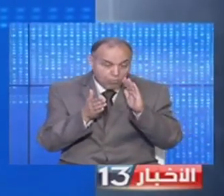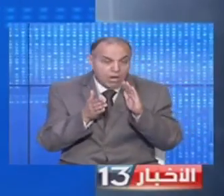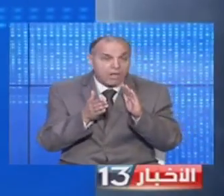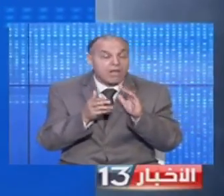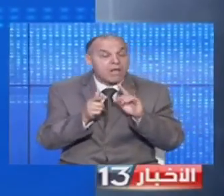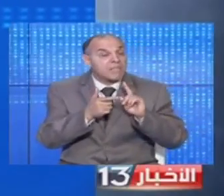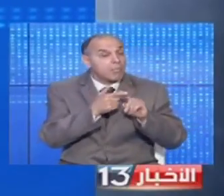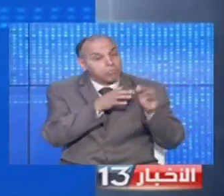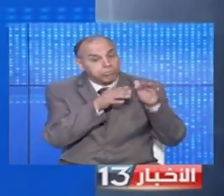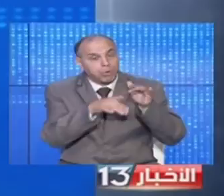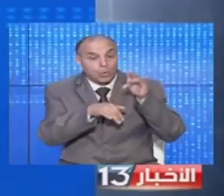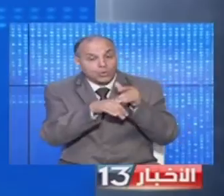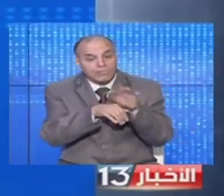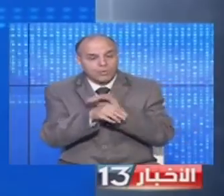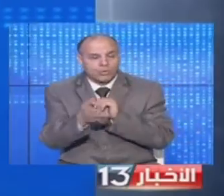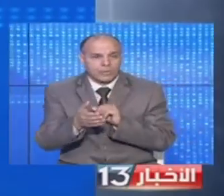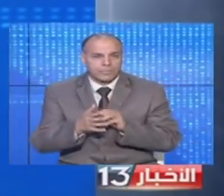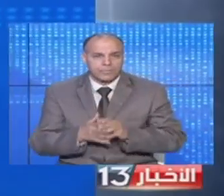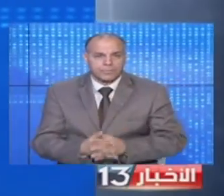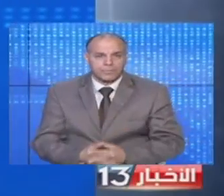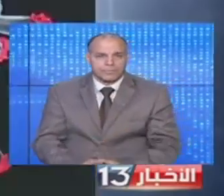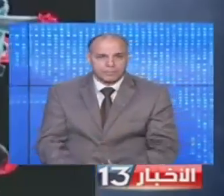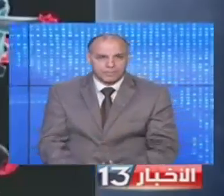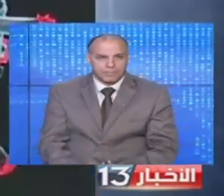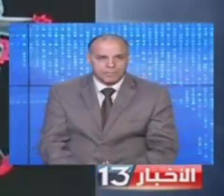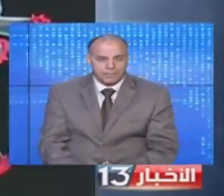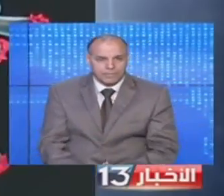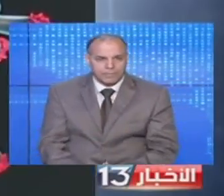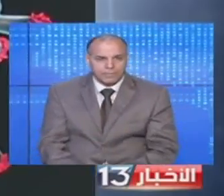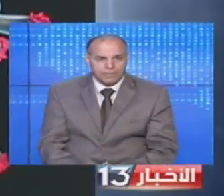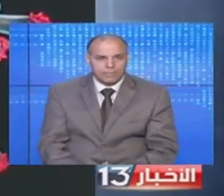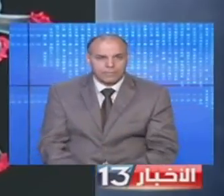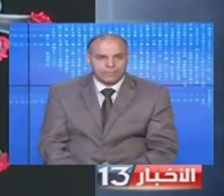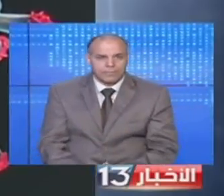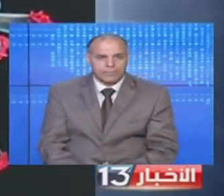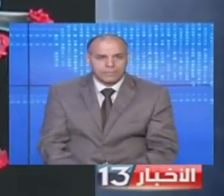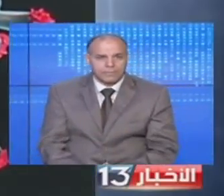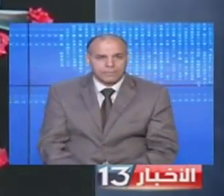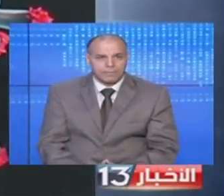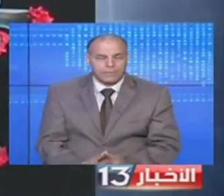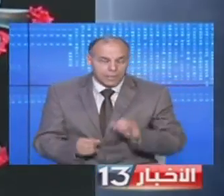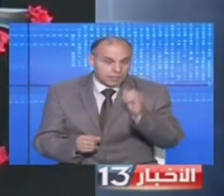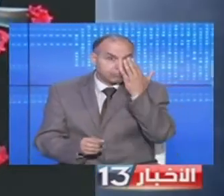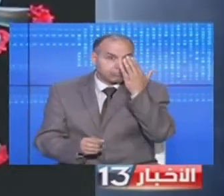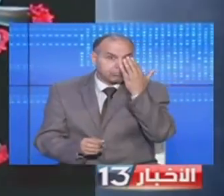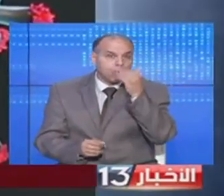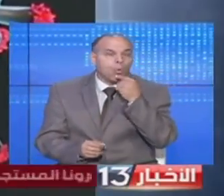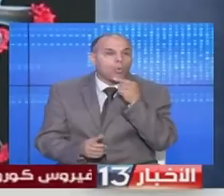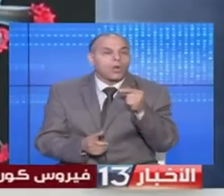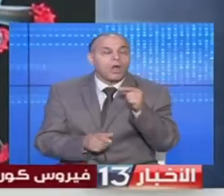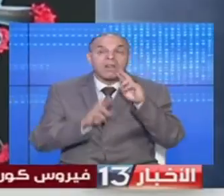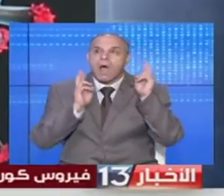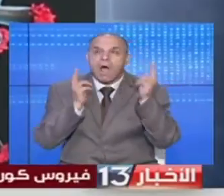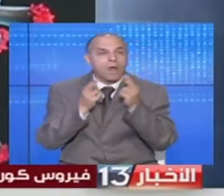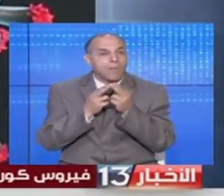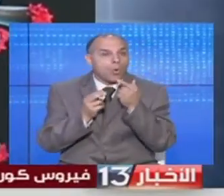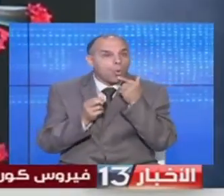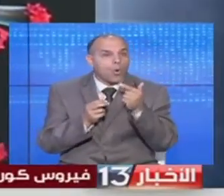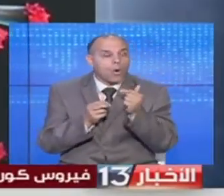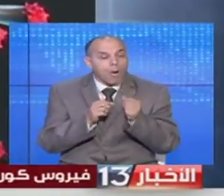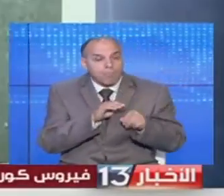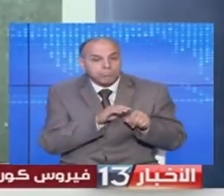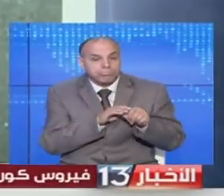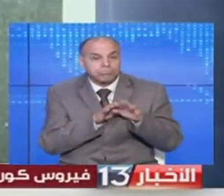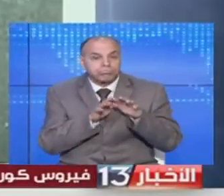الموجه الثانيه من انتشار الفيروس بعد الصدمه الاولى التي تلقاها العالم مع بدايه انتشار